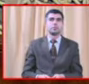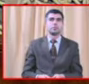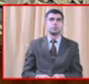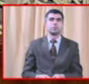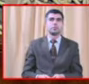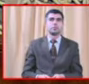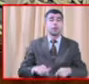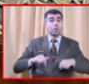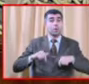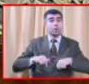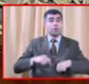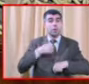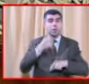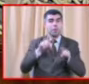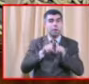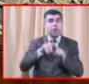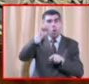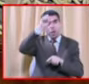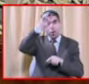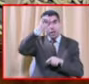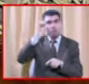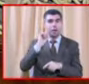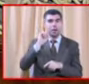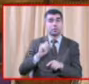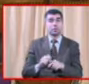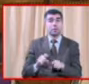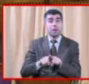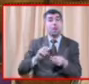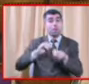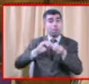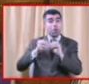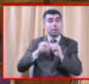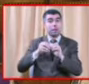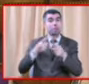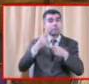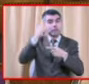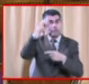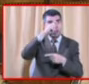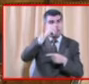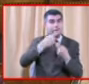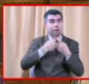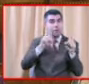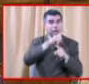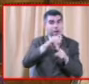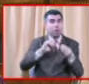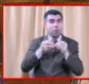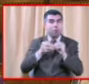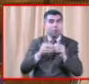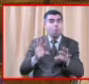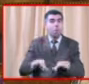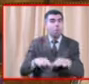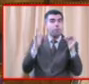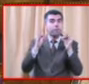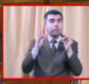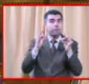السيد الوزير، اقليم خريب كاع عاصمه الوصفات فيه مشكل كبير، وجزء من هاد المشاكل السبب